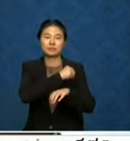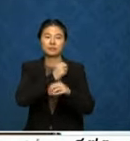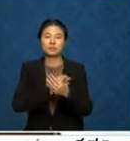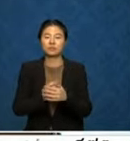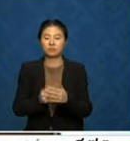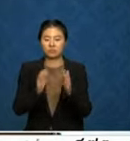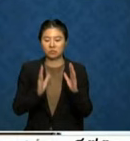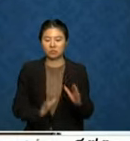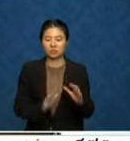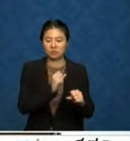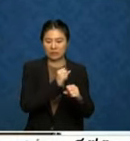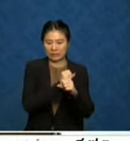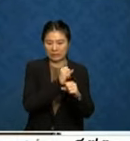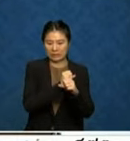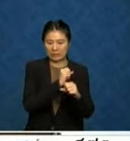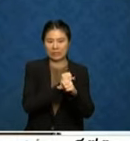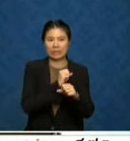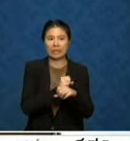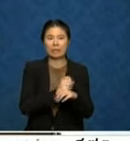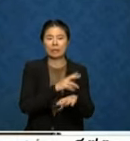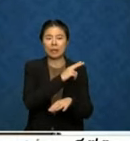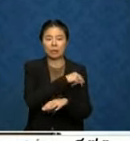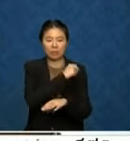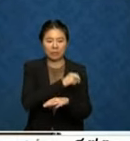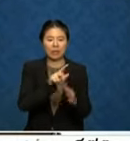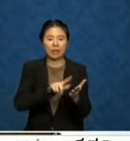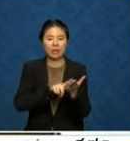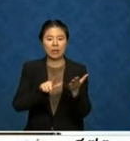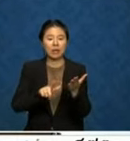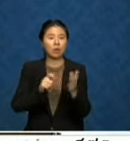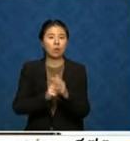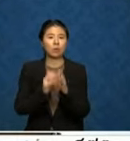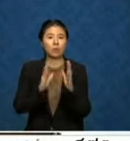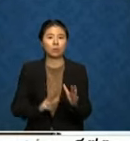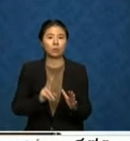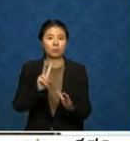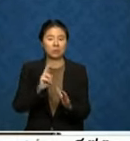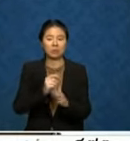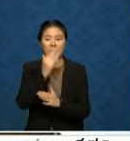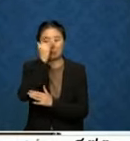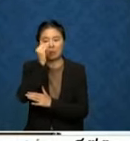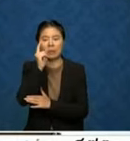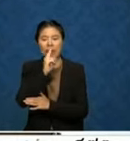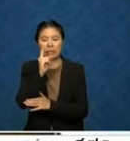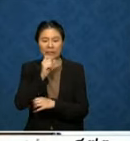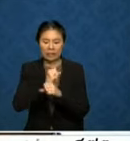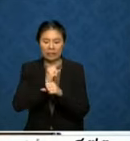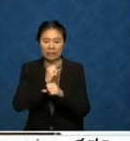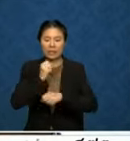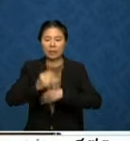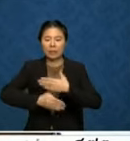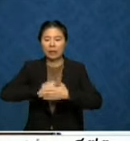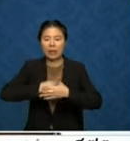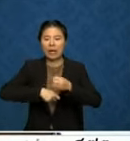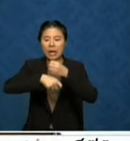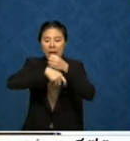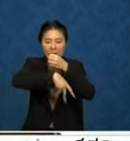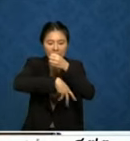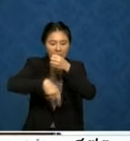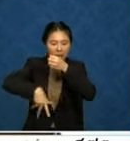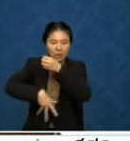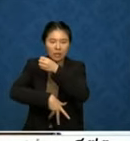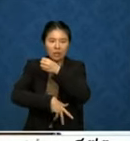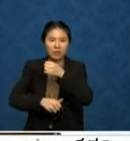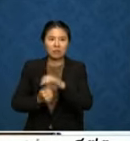ออกจากราชการเพื่อที่จะไปทำธุรกิจขายตรงผมเองห้ามยังไงเขาก็ไม่ฟังนะฮะคนหนึ่งเป็นพยาบ